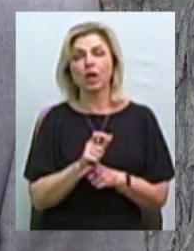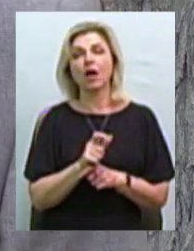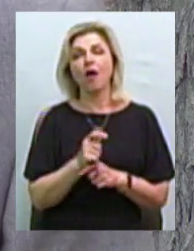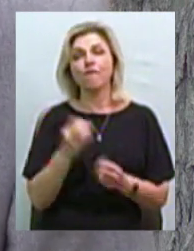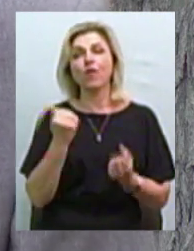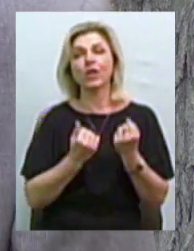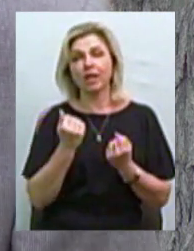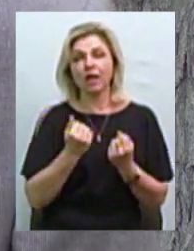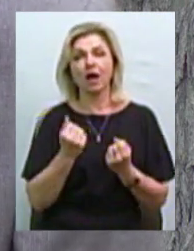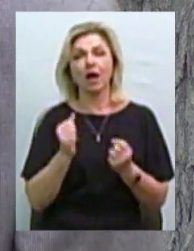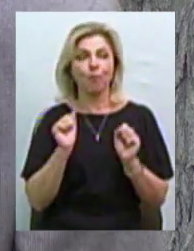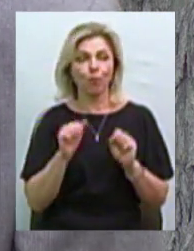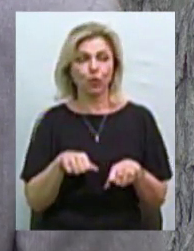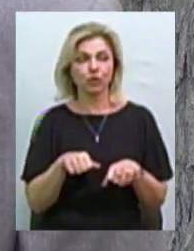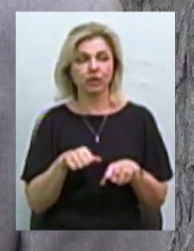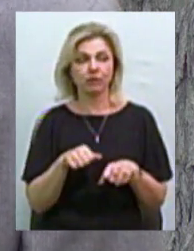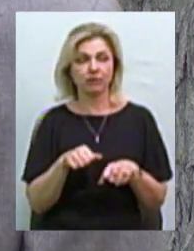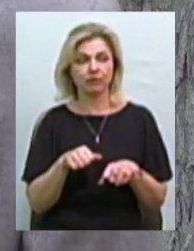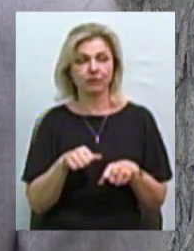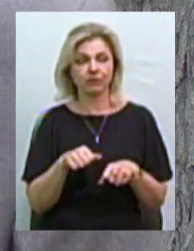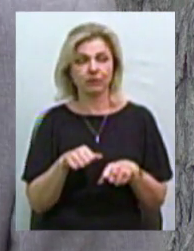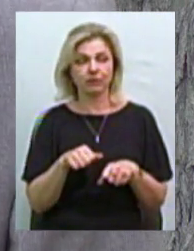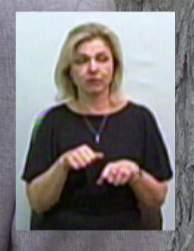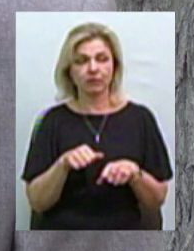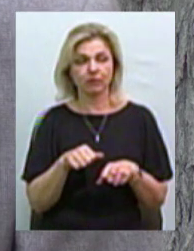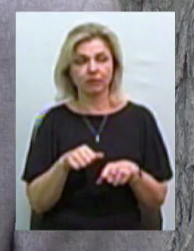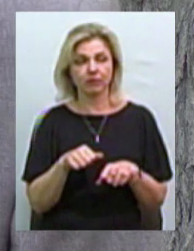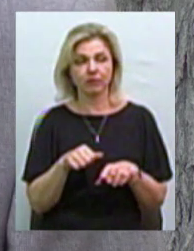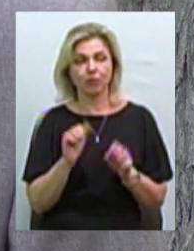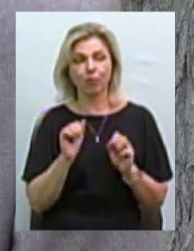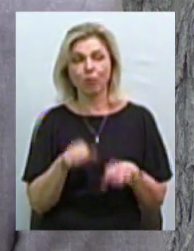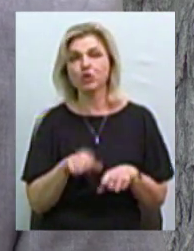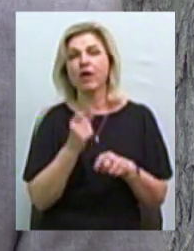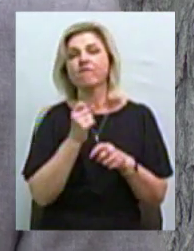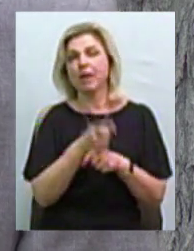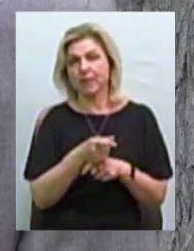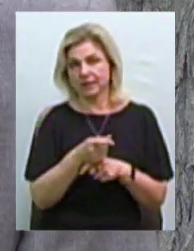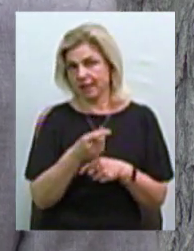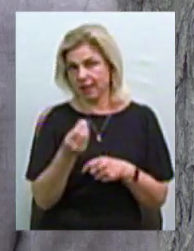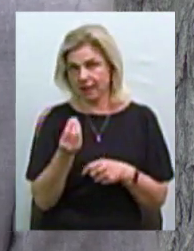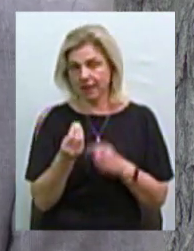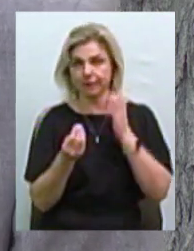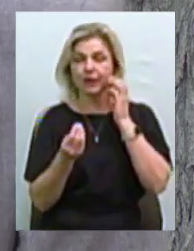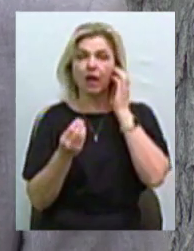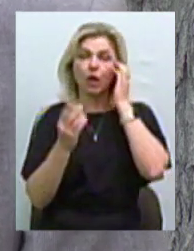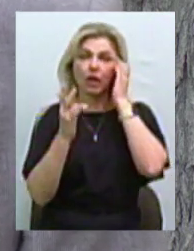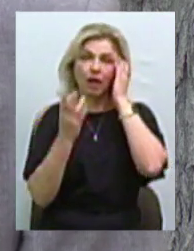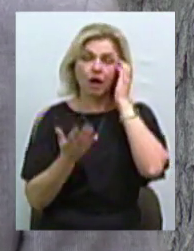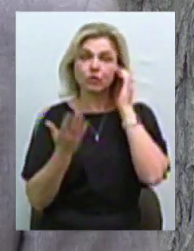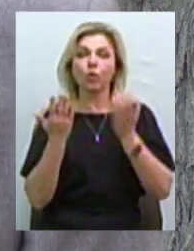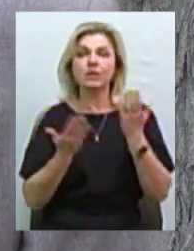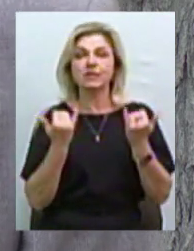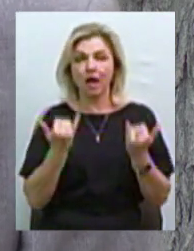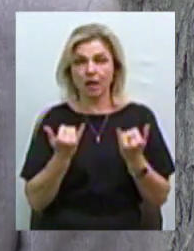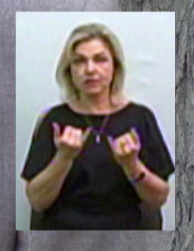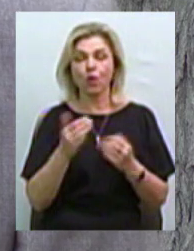транспортних засобів можуть навіть викинути національну грошову одиницю. Між тим, якщо зараз її прибрати